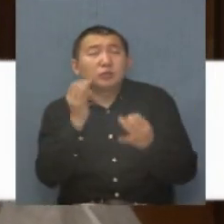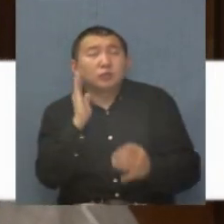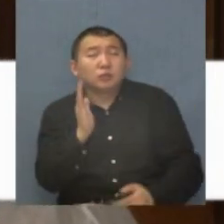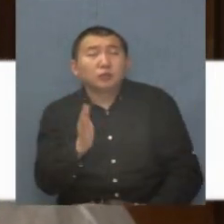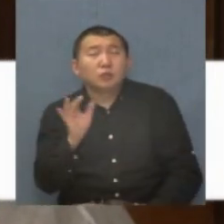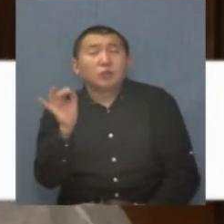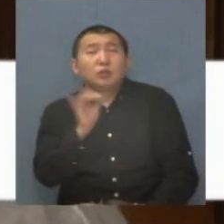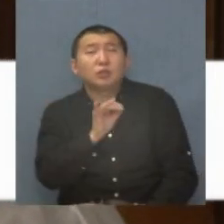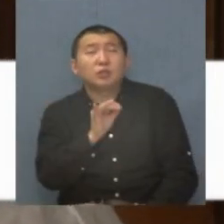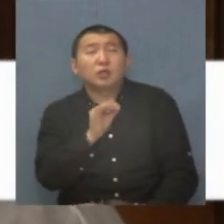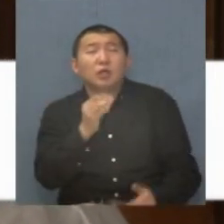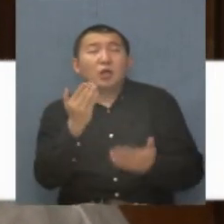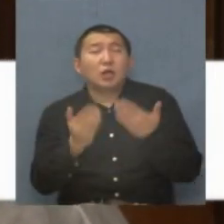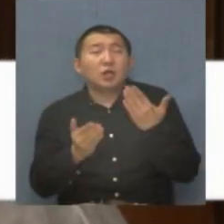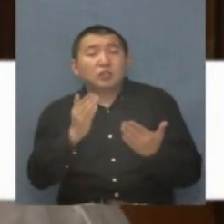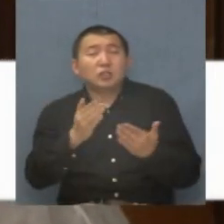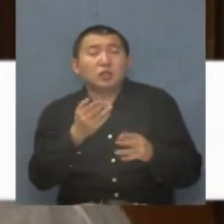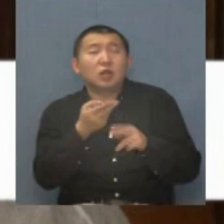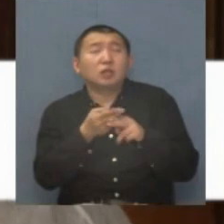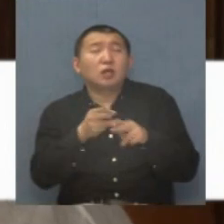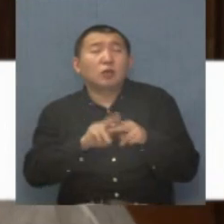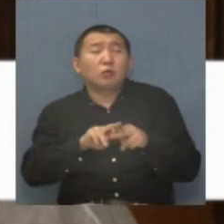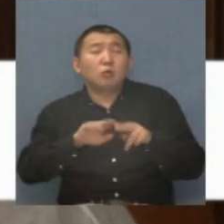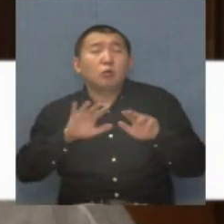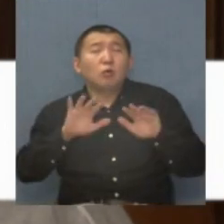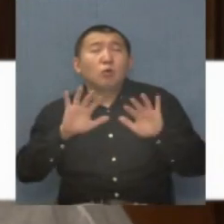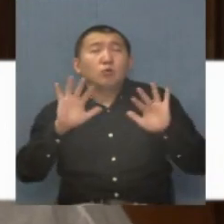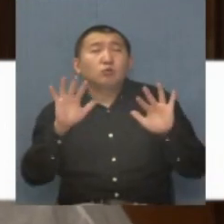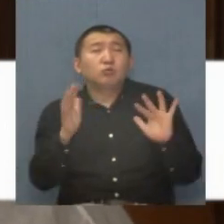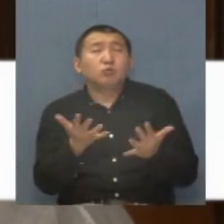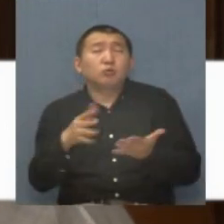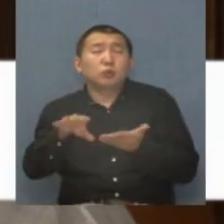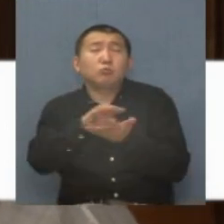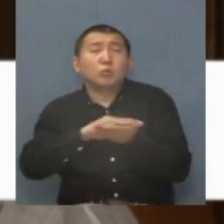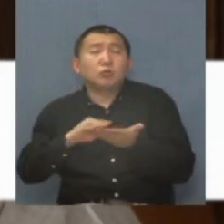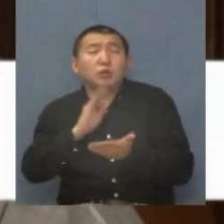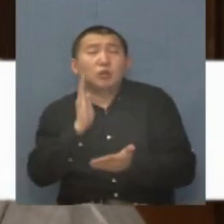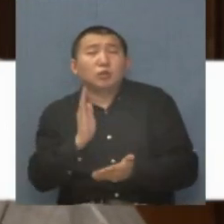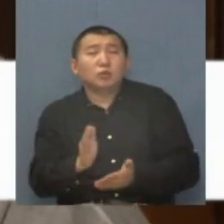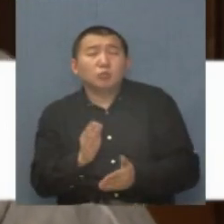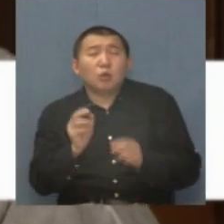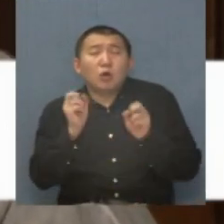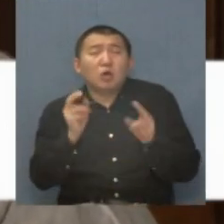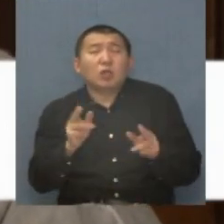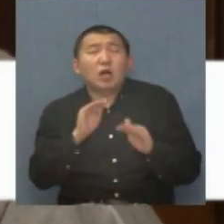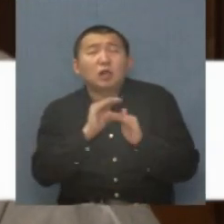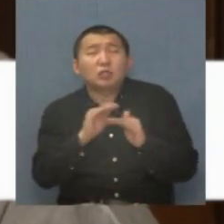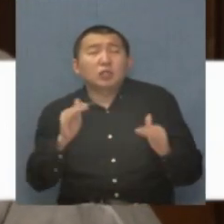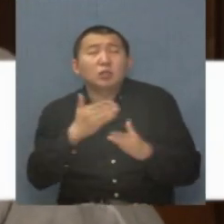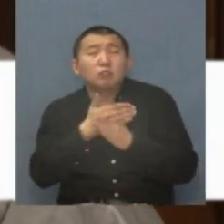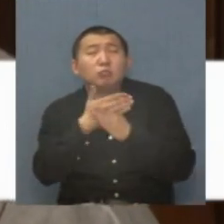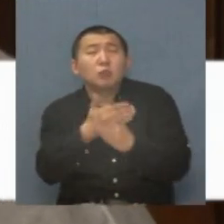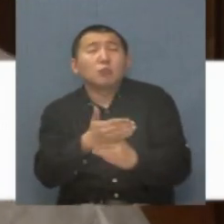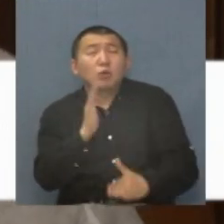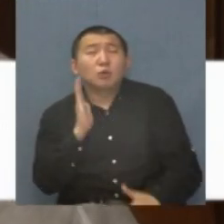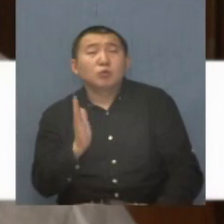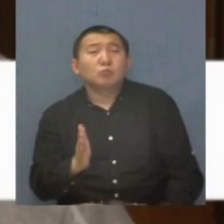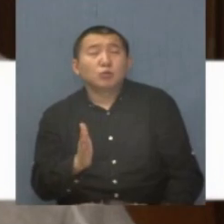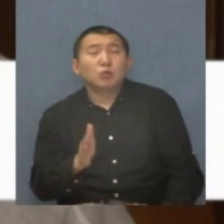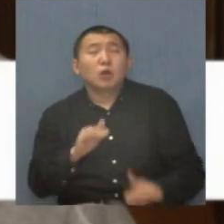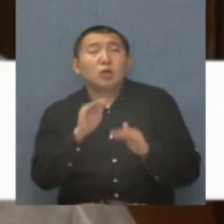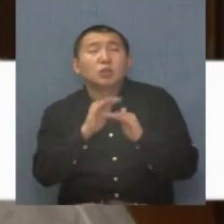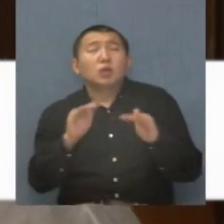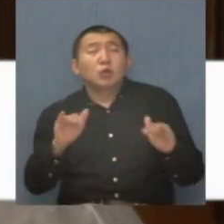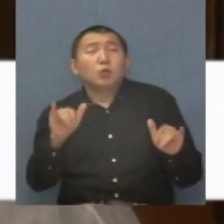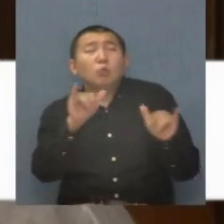сондай жағдай болып жатса, сол балаға қалай кешенді түрде көмек көрсетеді. Мысалы, бала қай жерге